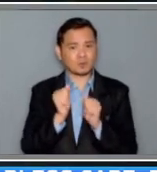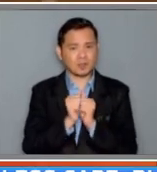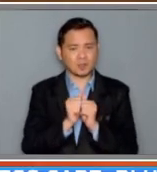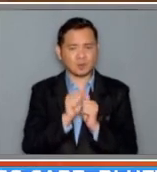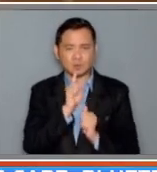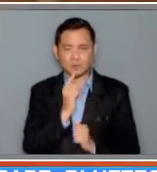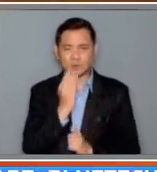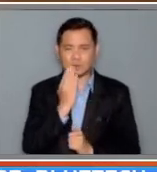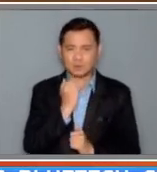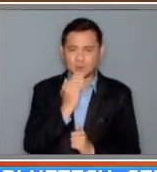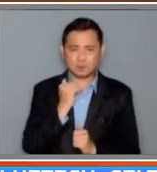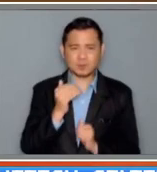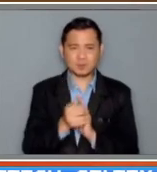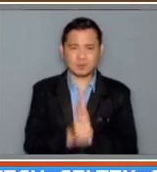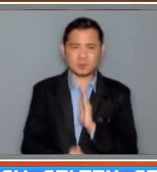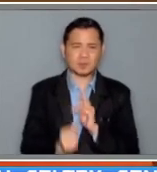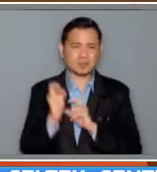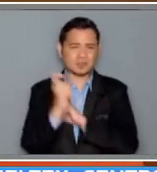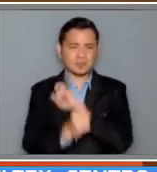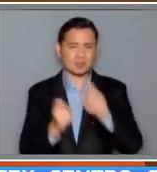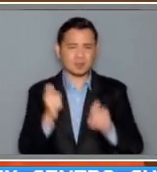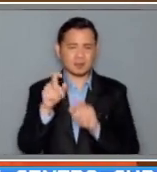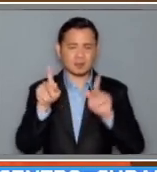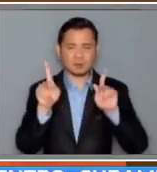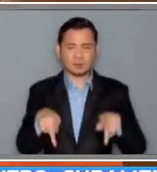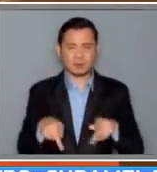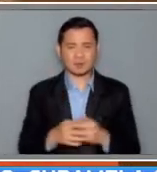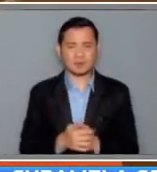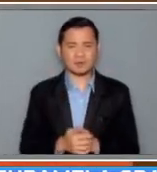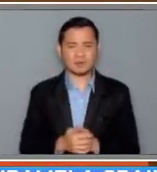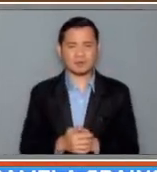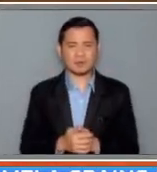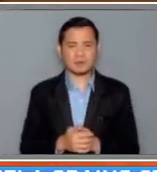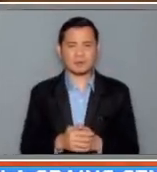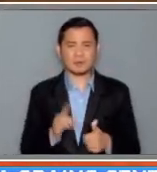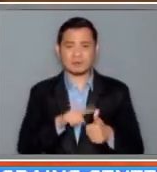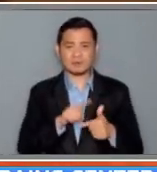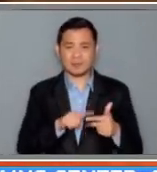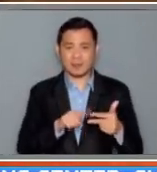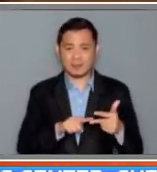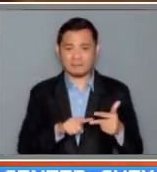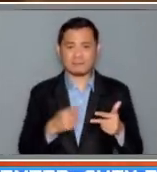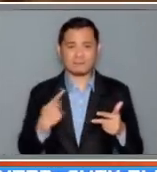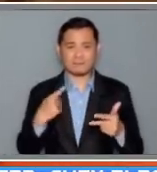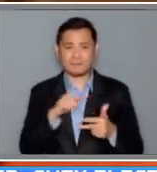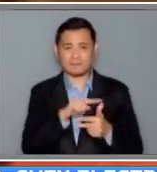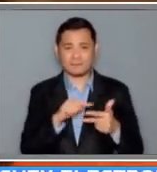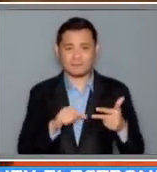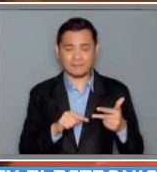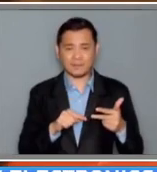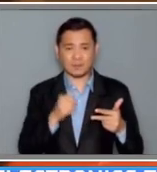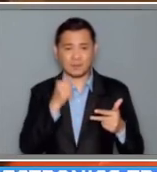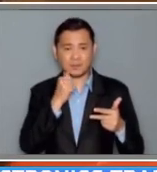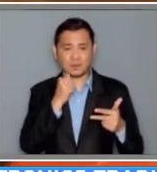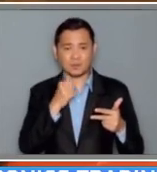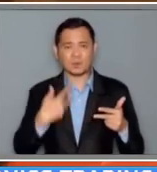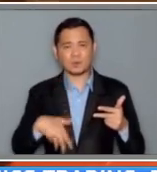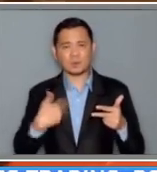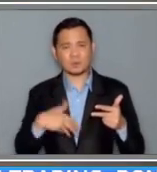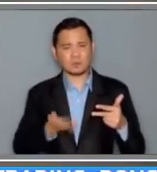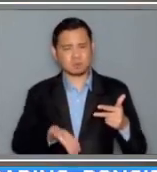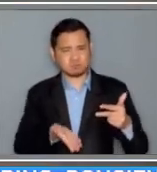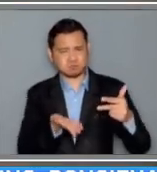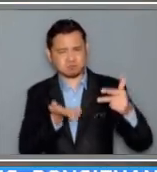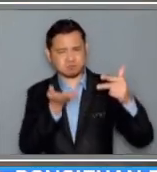person. And that's what I can say dun sa tatlo naming bida. Lahat sila magagaling, mababait.